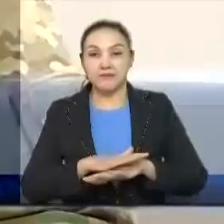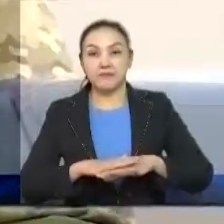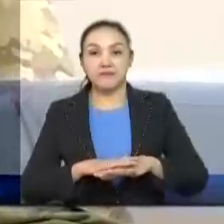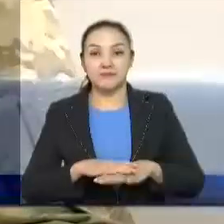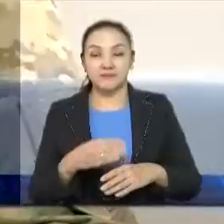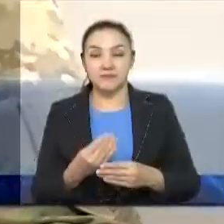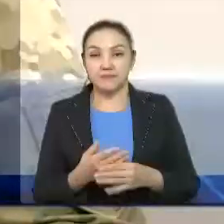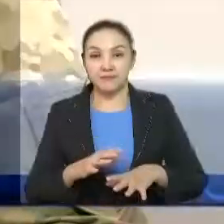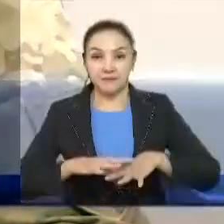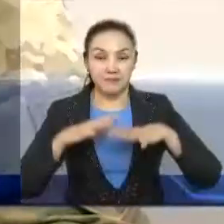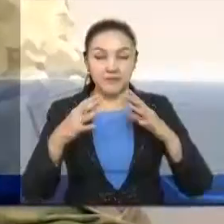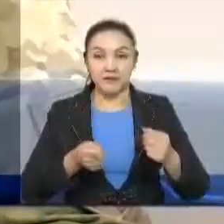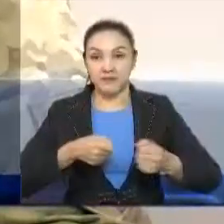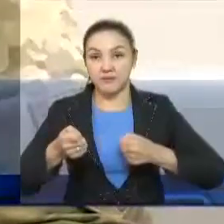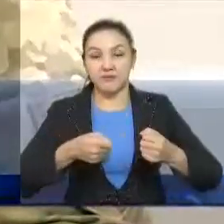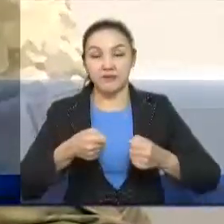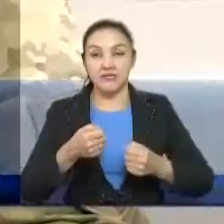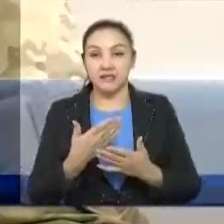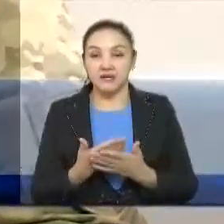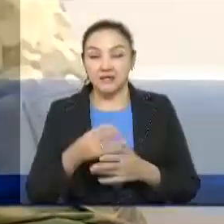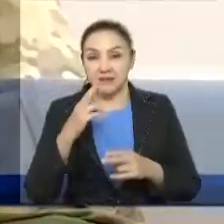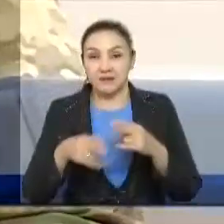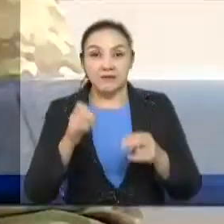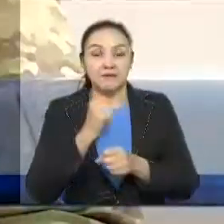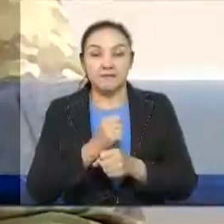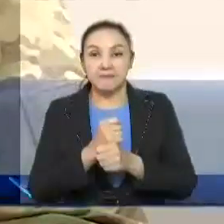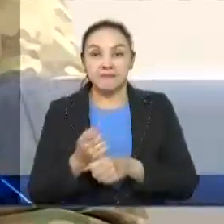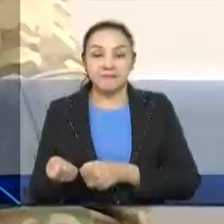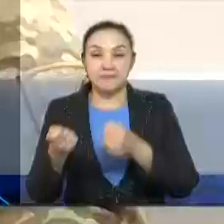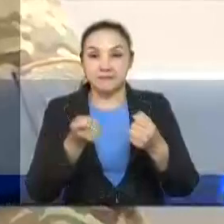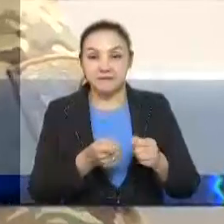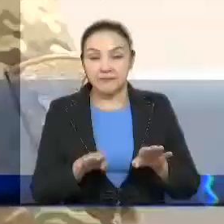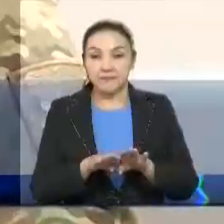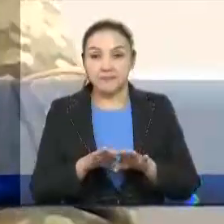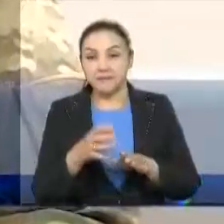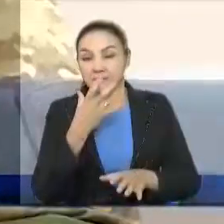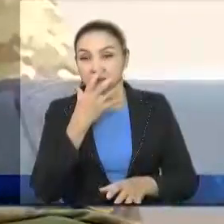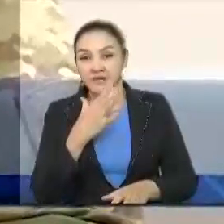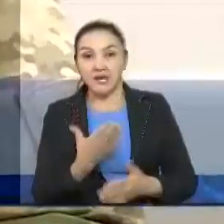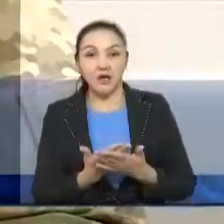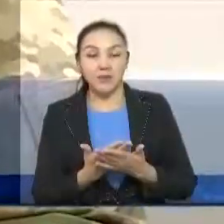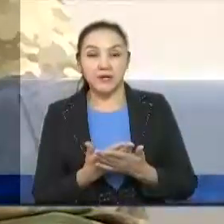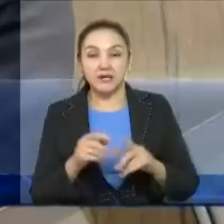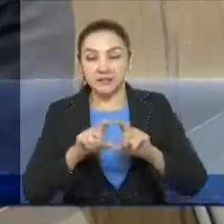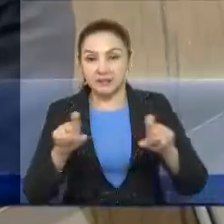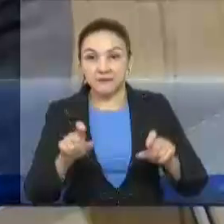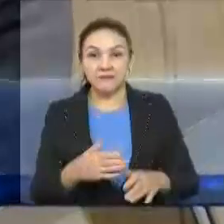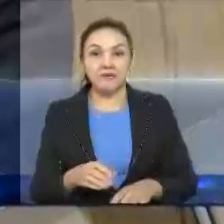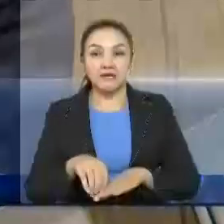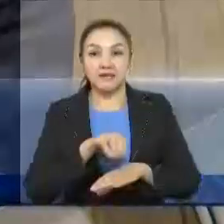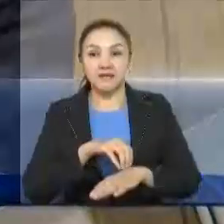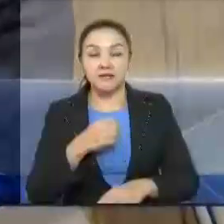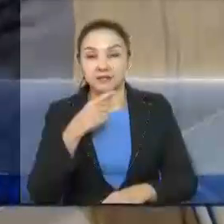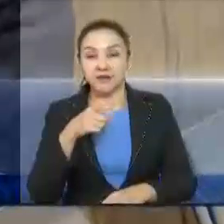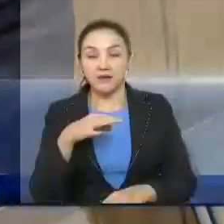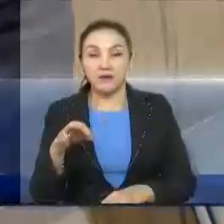предлагается профильным управлением завершить работу по выносу таких котельных из основных зданий. Аким области